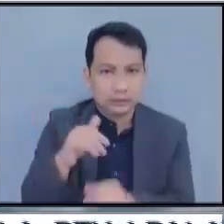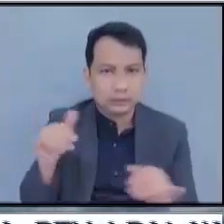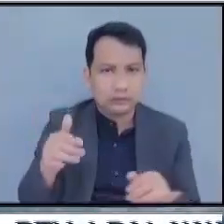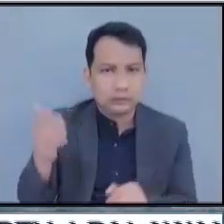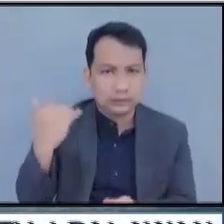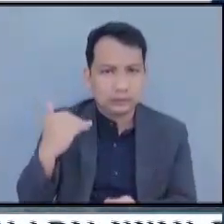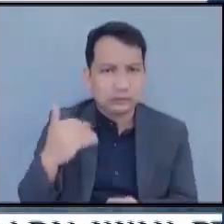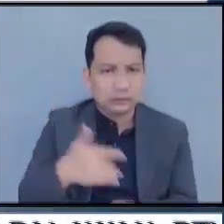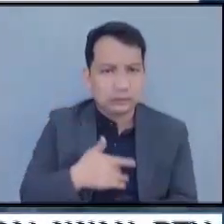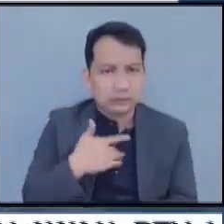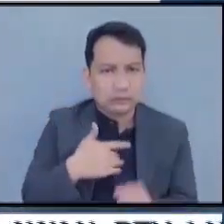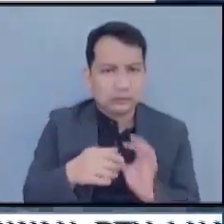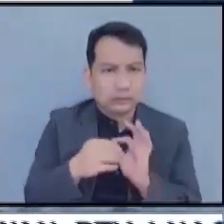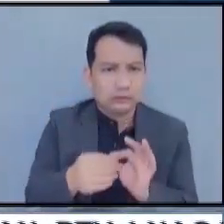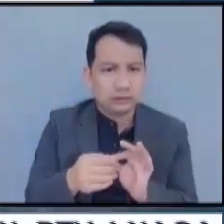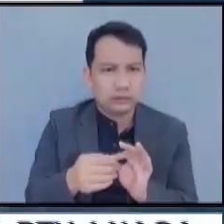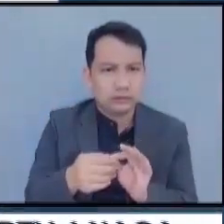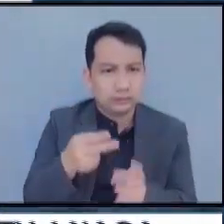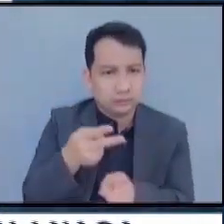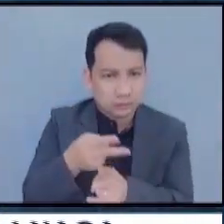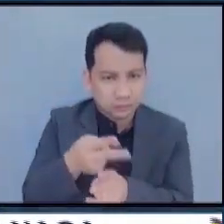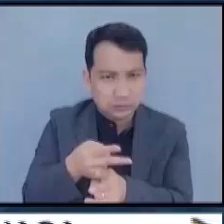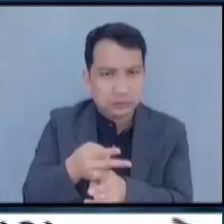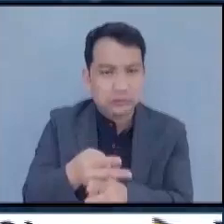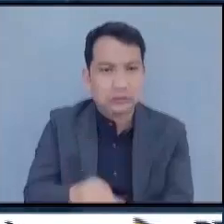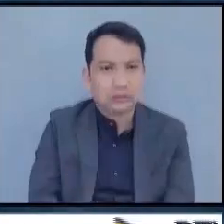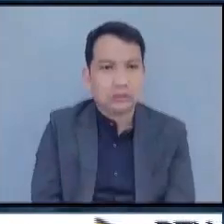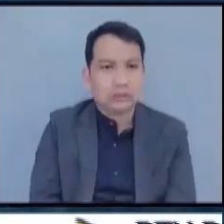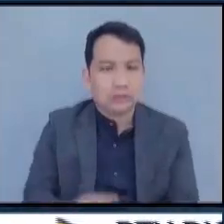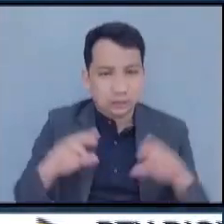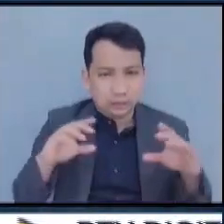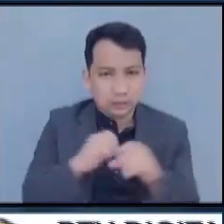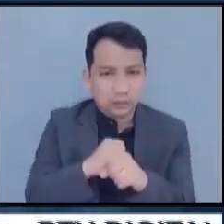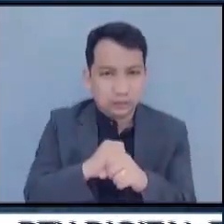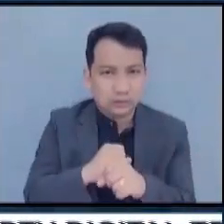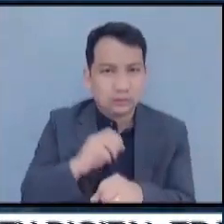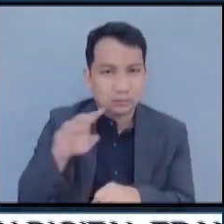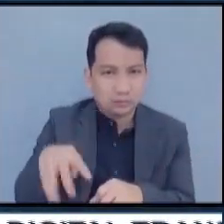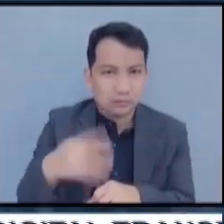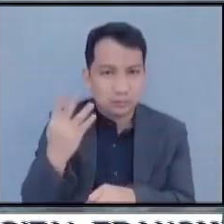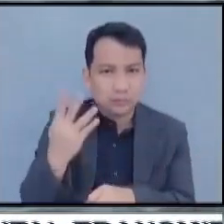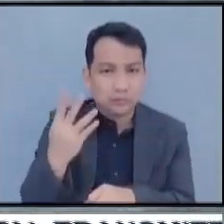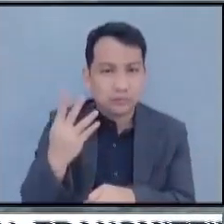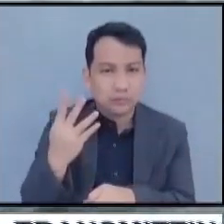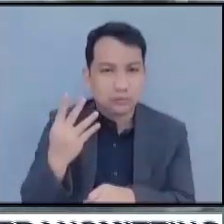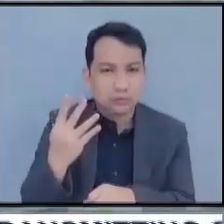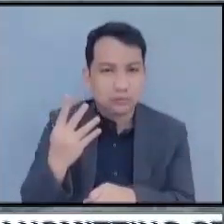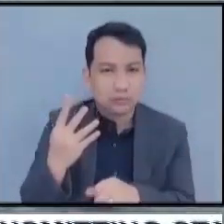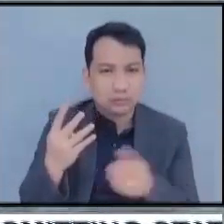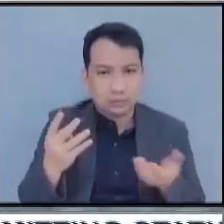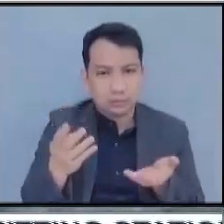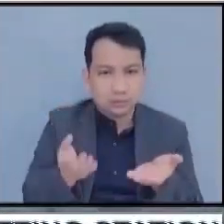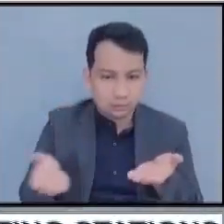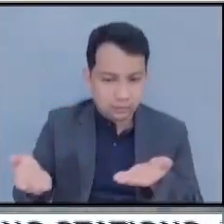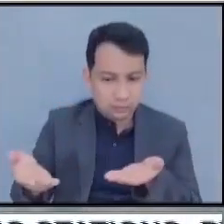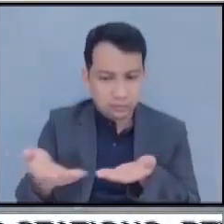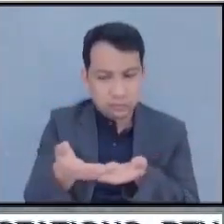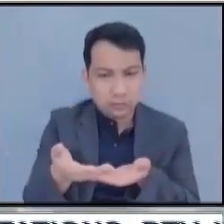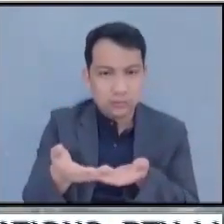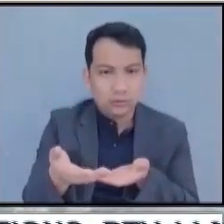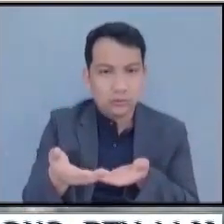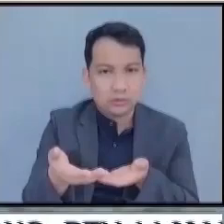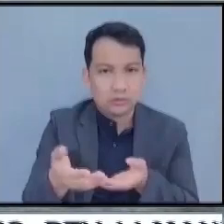iparamdam ang kanilang pagbabantay sa lugar. Sa kabuuan, apat na beses din ito nagsagawa ng dangerous maneuver o pagharang tulad na lang nito.